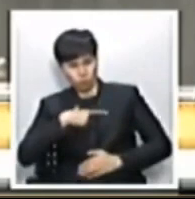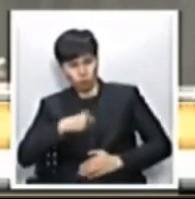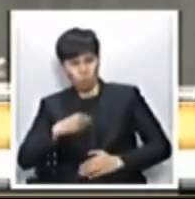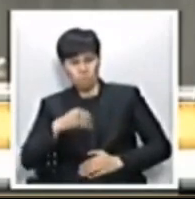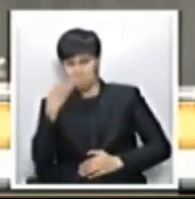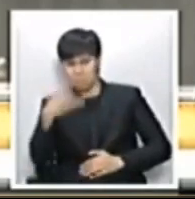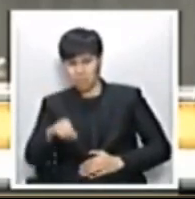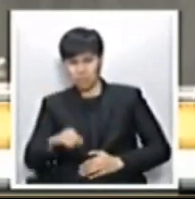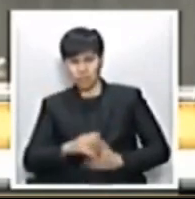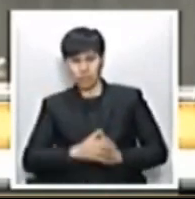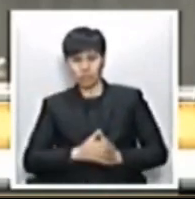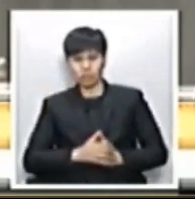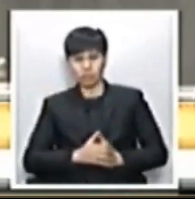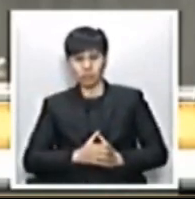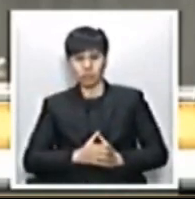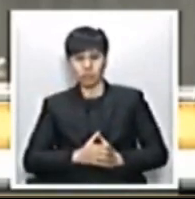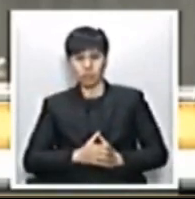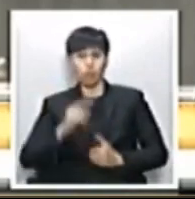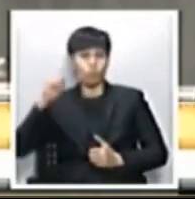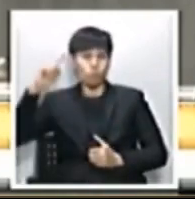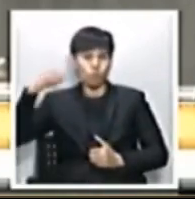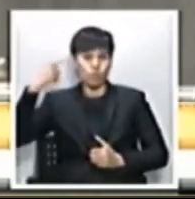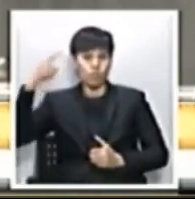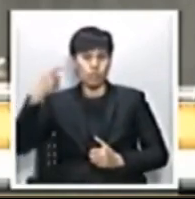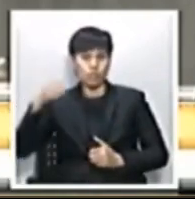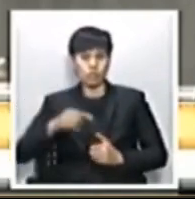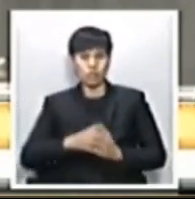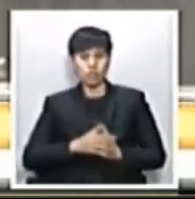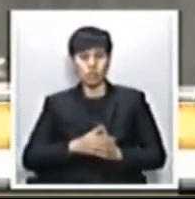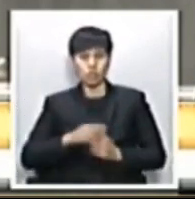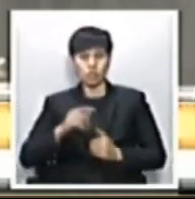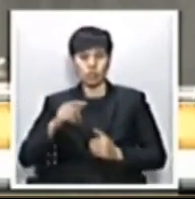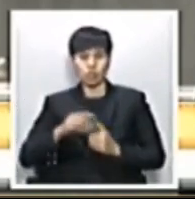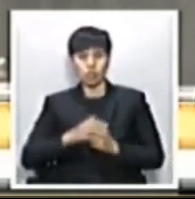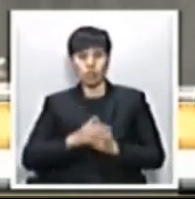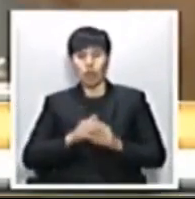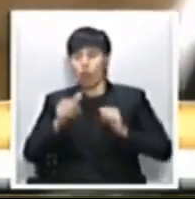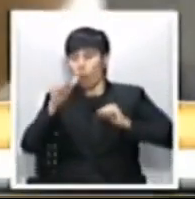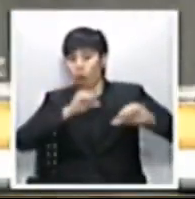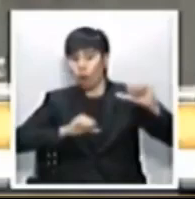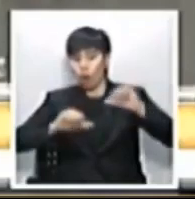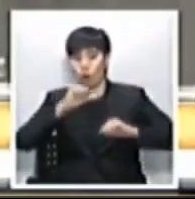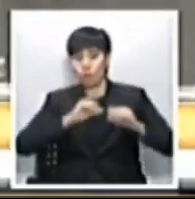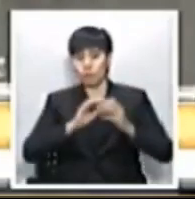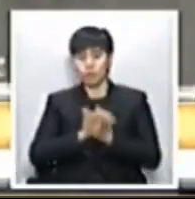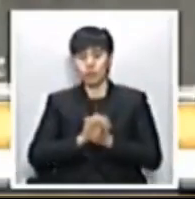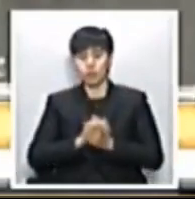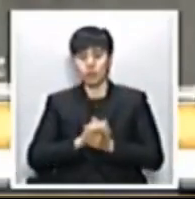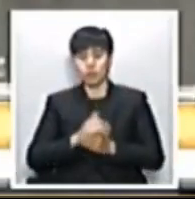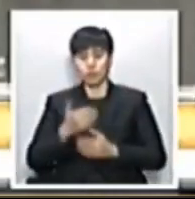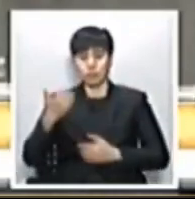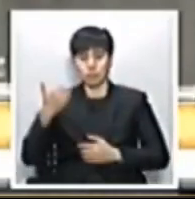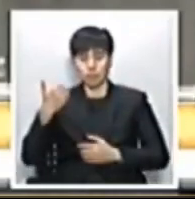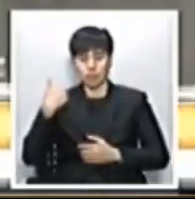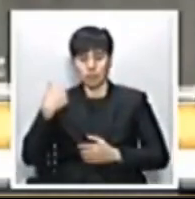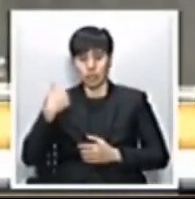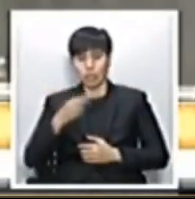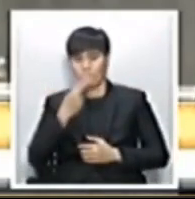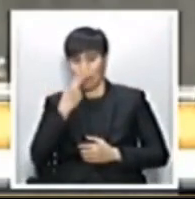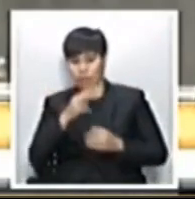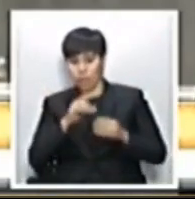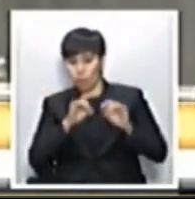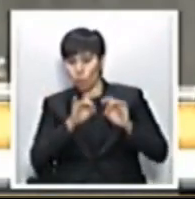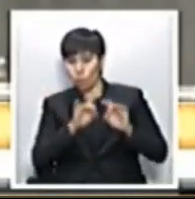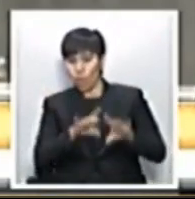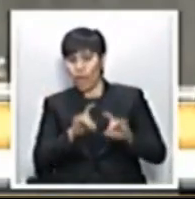ย้ำที่ถ้าแพทย์หญิงเพชรดาวได้พูดนะคะคือในละครมีการใช้การแรงอย่างจงแจ้งพระ